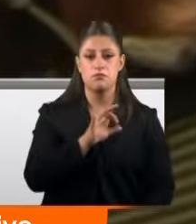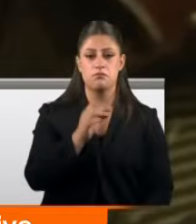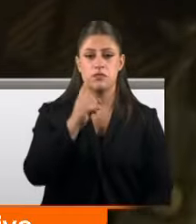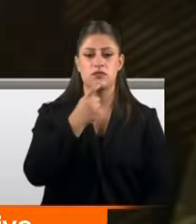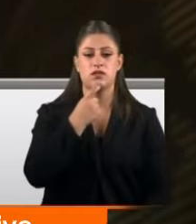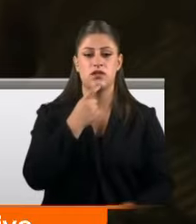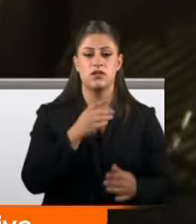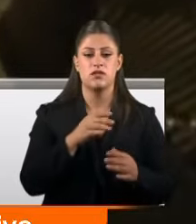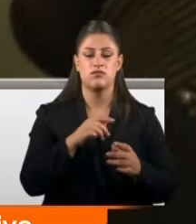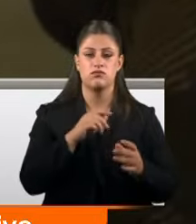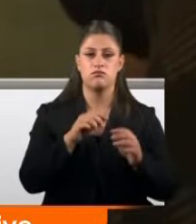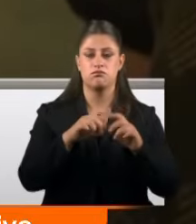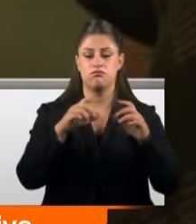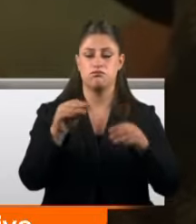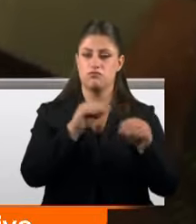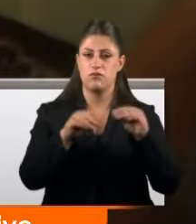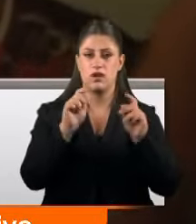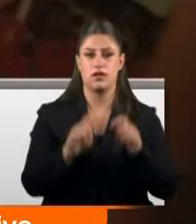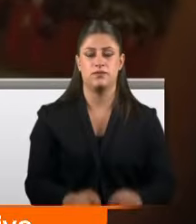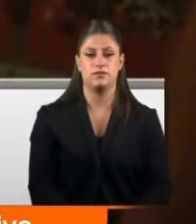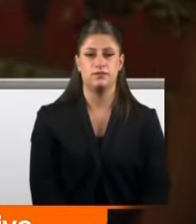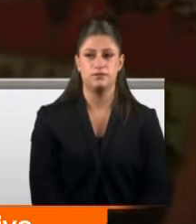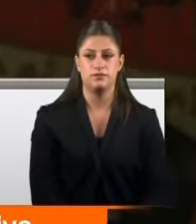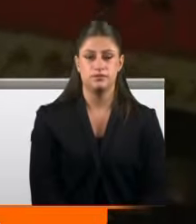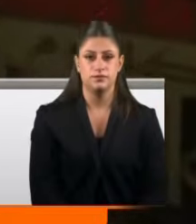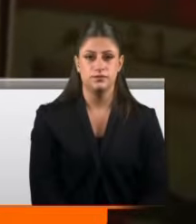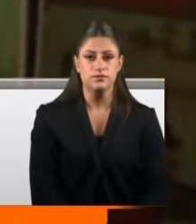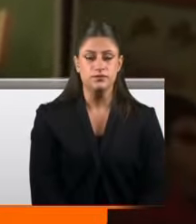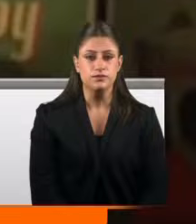ince bir yoldayım.